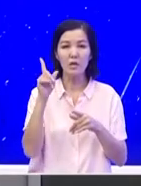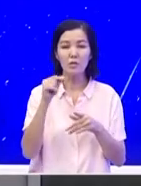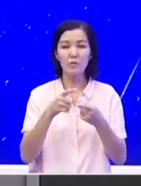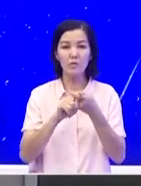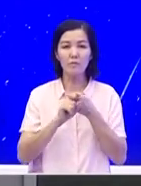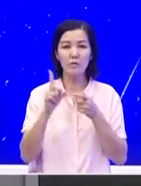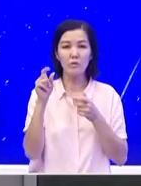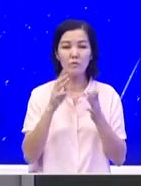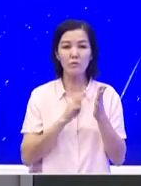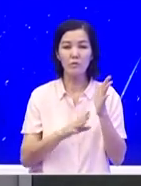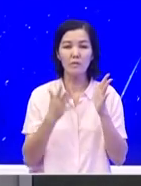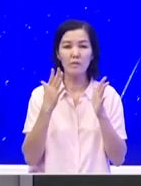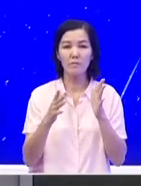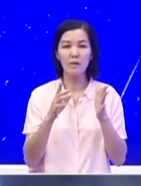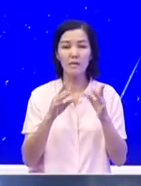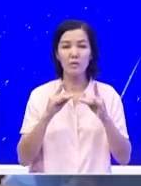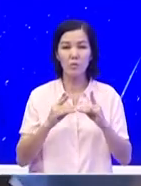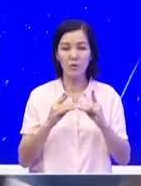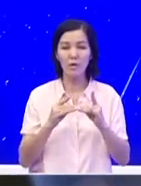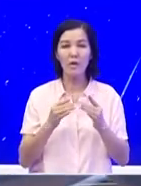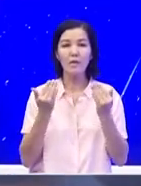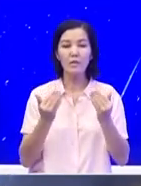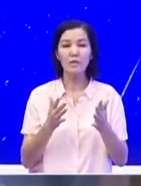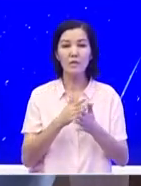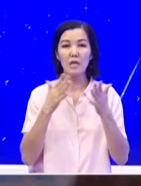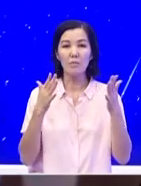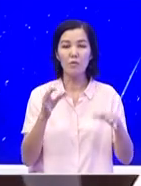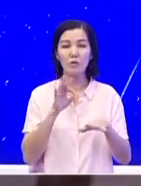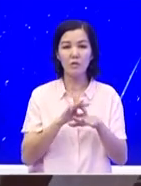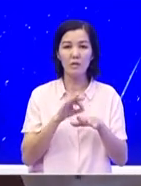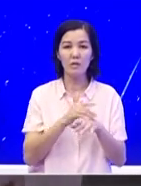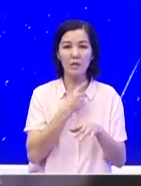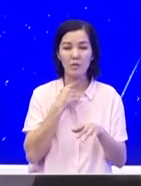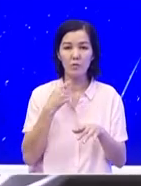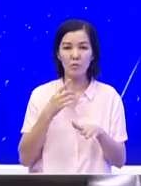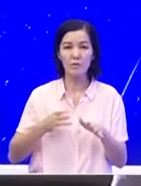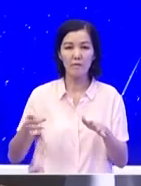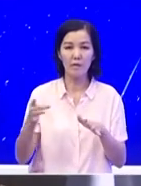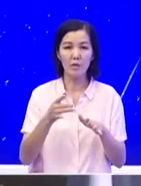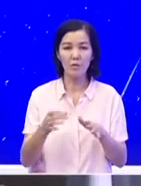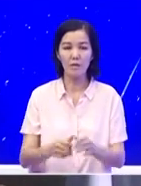и 185 провизорных коек. Сюда поступает наибольшее число заболевших Талдыкурганского региона.